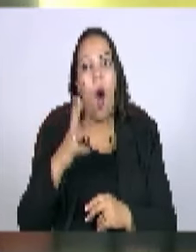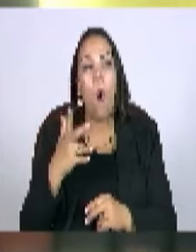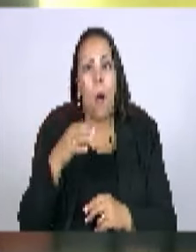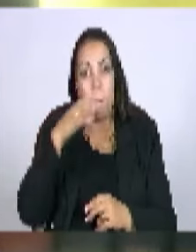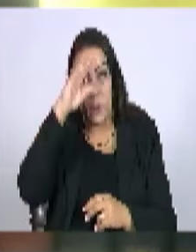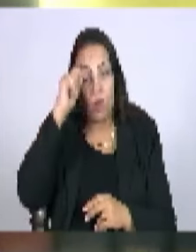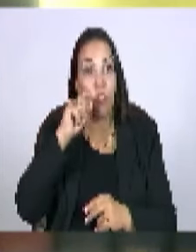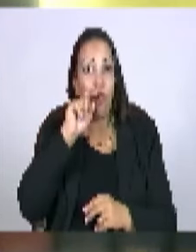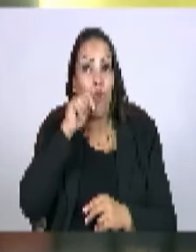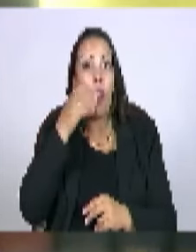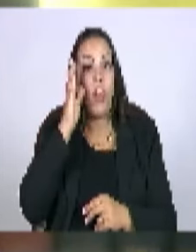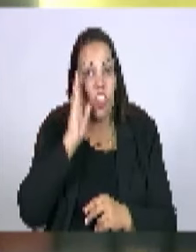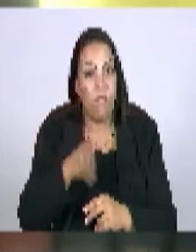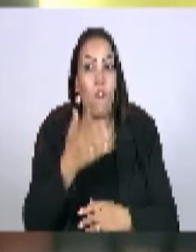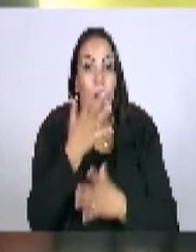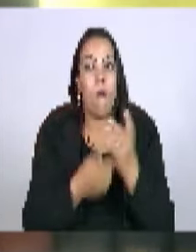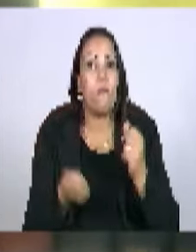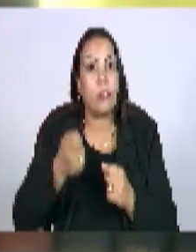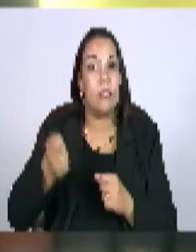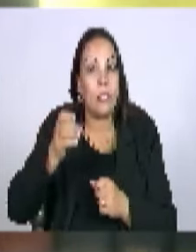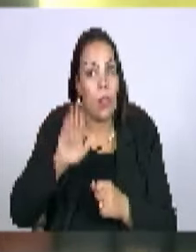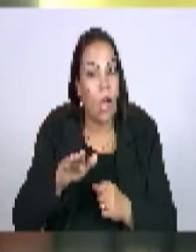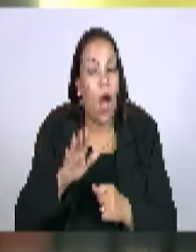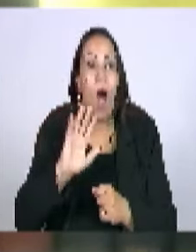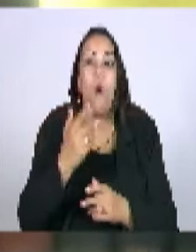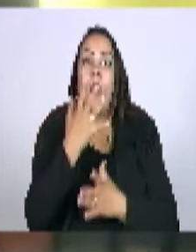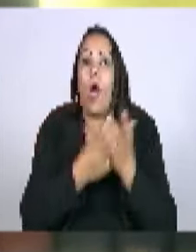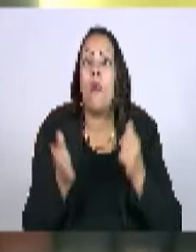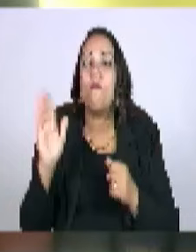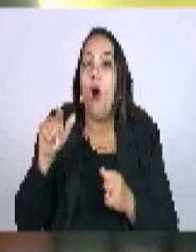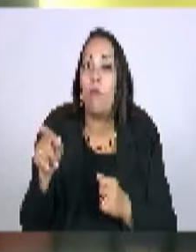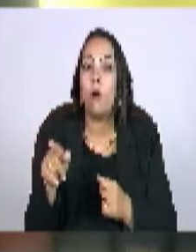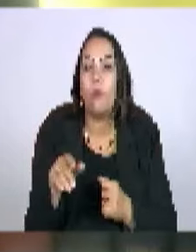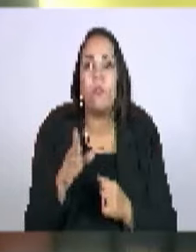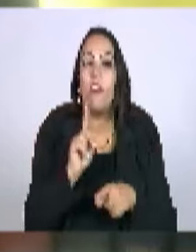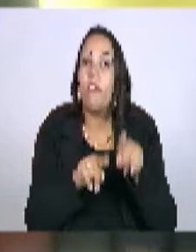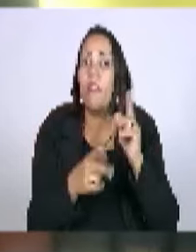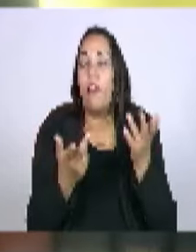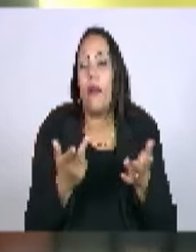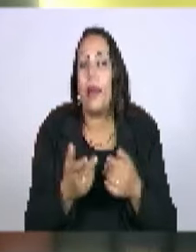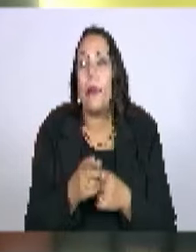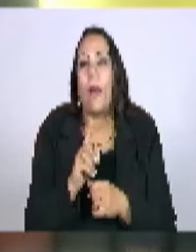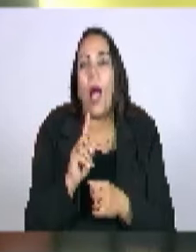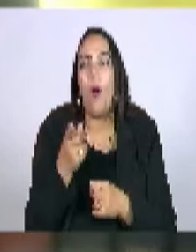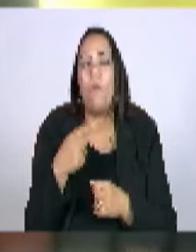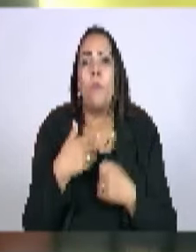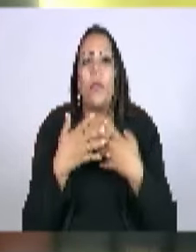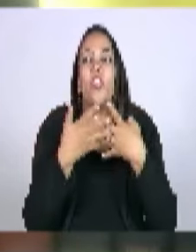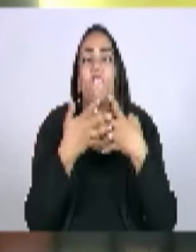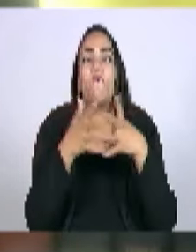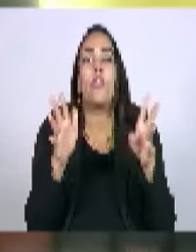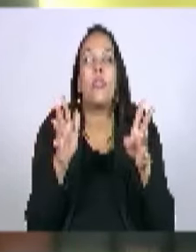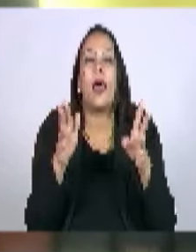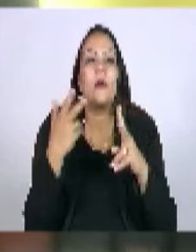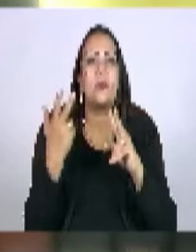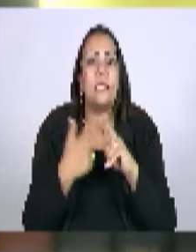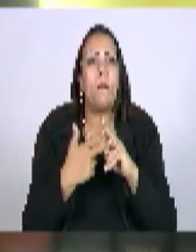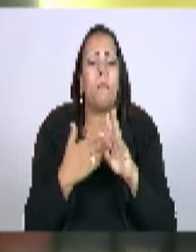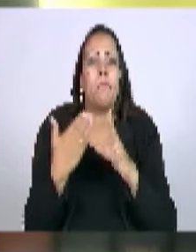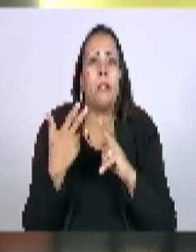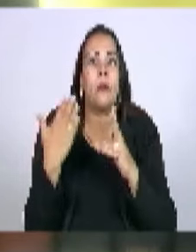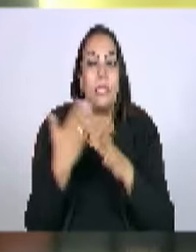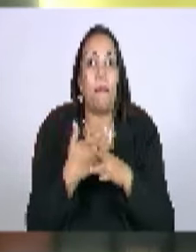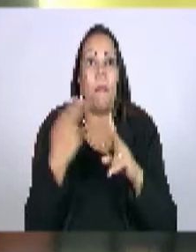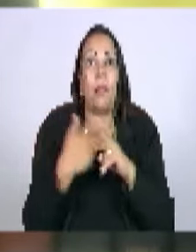تشجع الناس ان هي تنجب اكثر ولا تفتح الباب للهجره وانت مش عايز